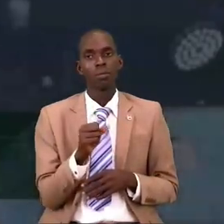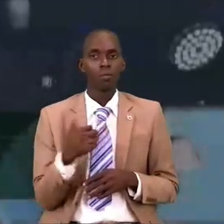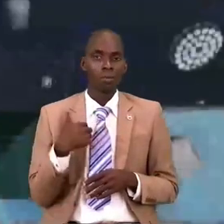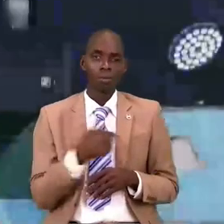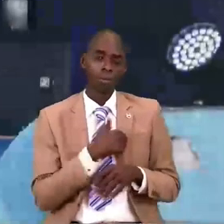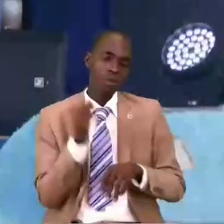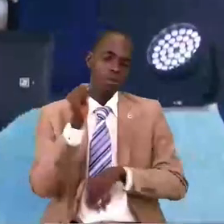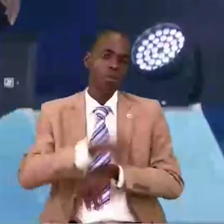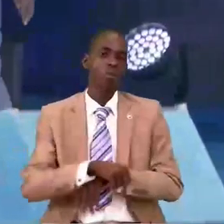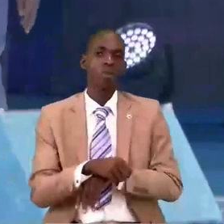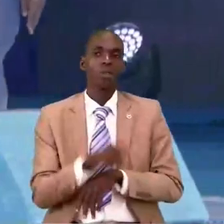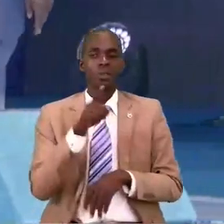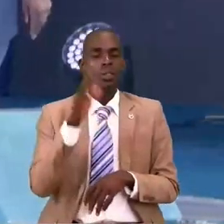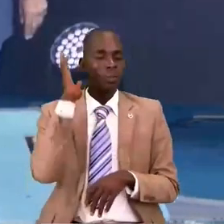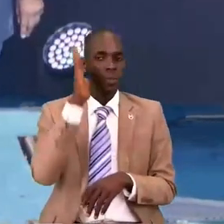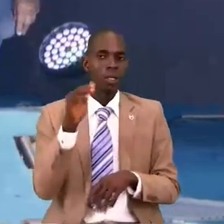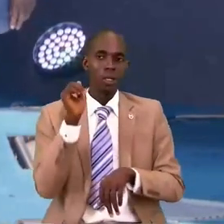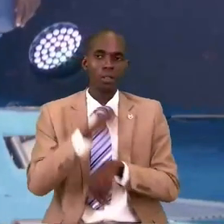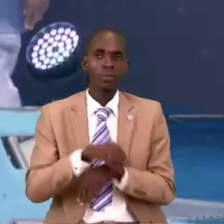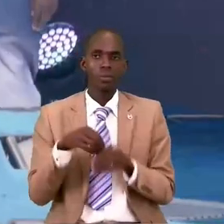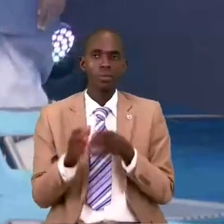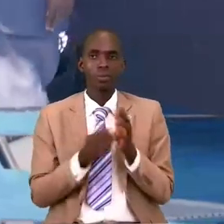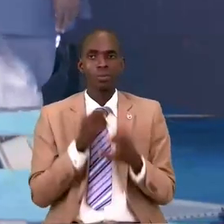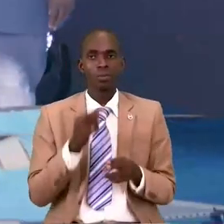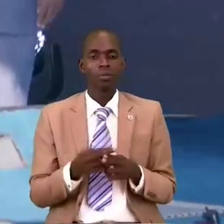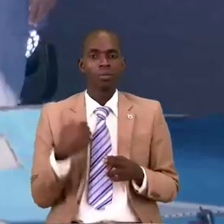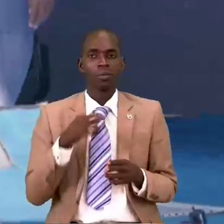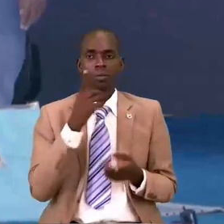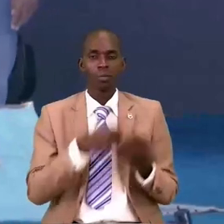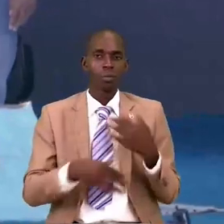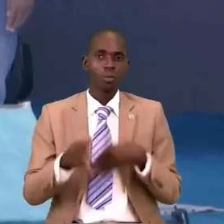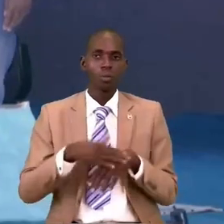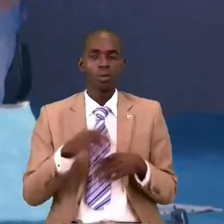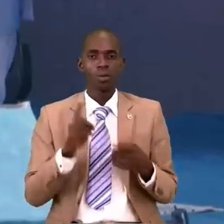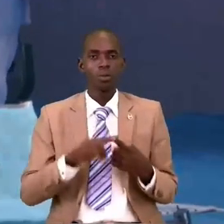revenons à Josué, chapitre 1, verset 9. Il dit,